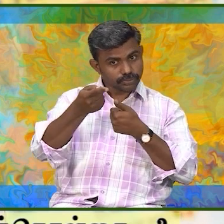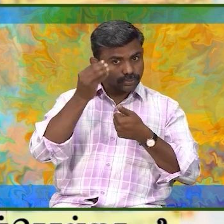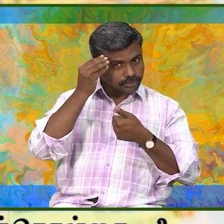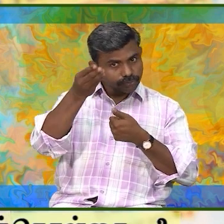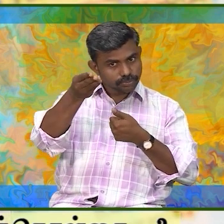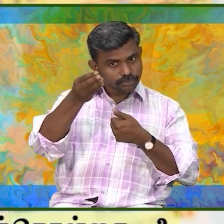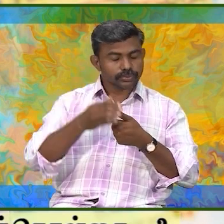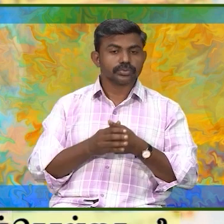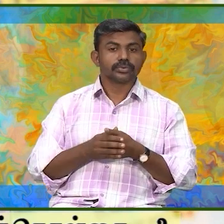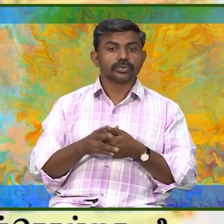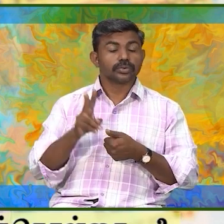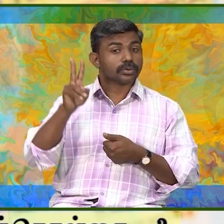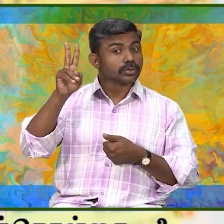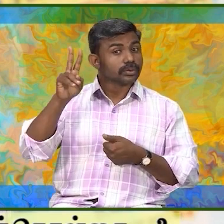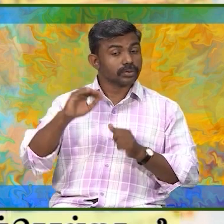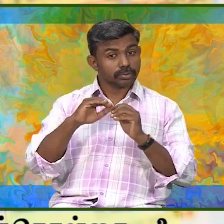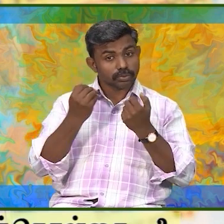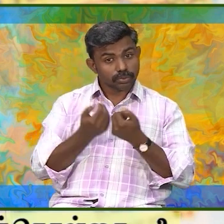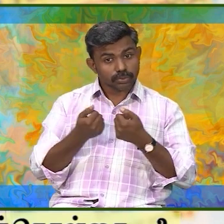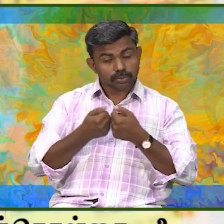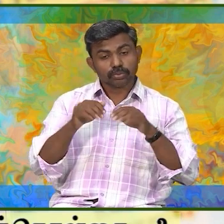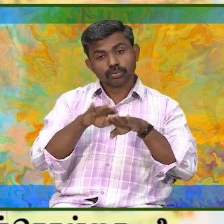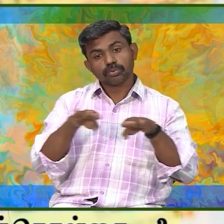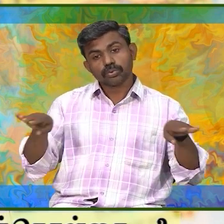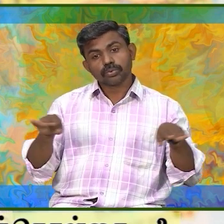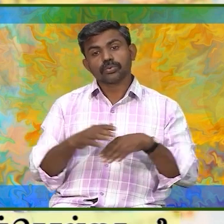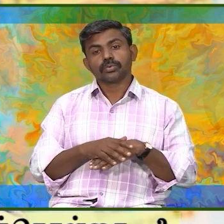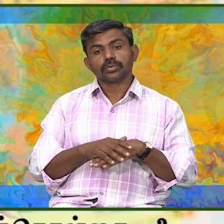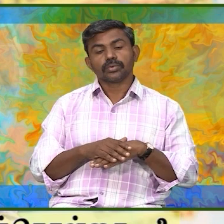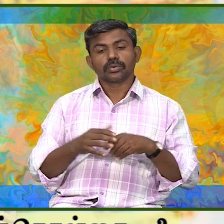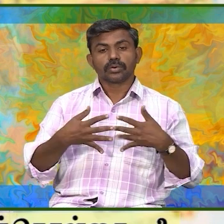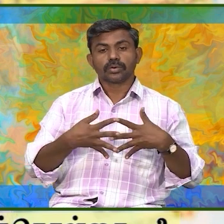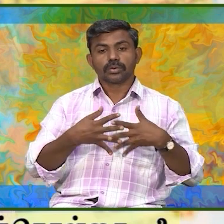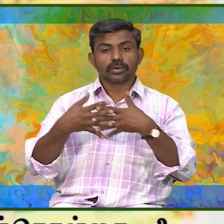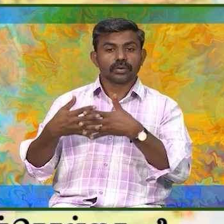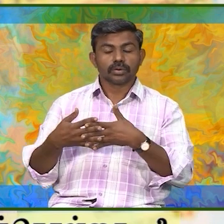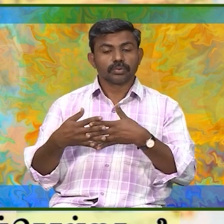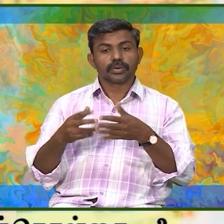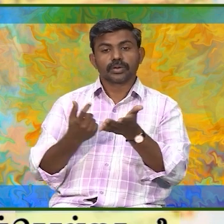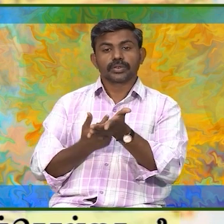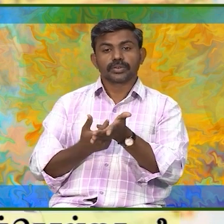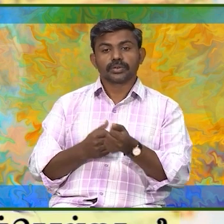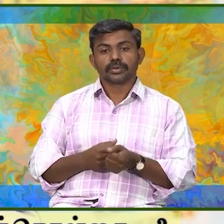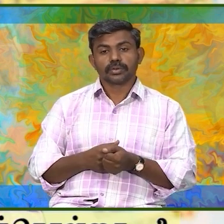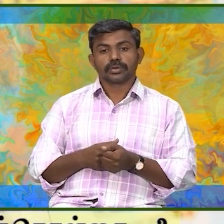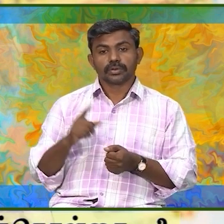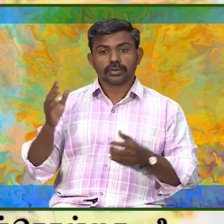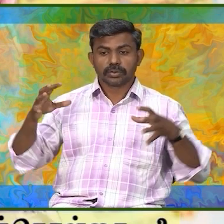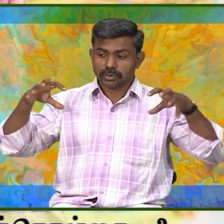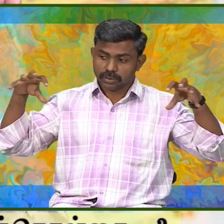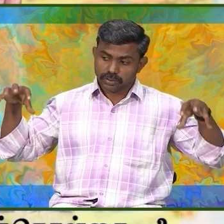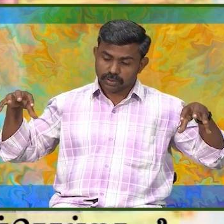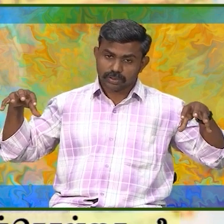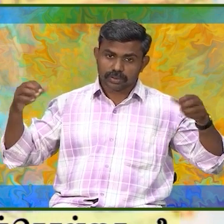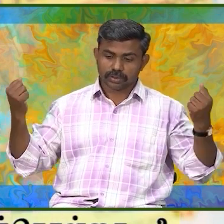வந்துச்சு. இந்த இரண்டாம் உலகப்போர் முடிந்தவுடன் அமெரிக்கா ரஷ்யா இரண்டு